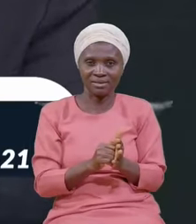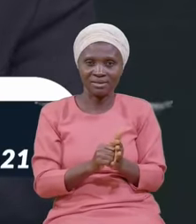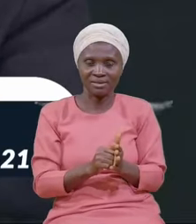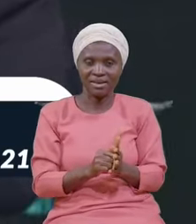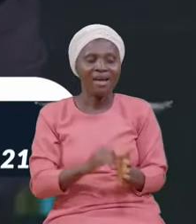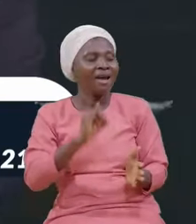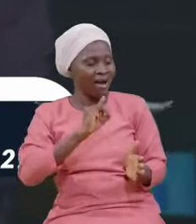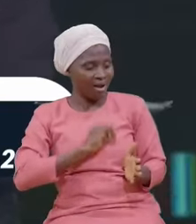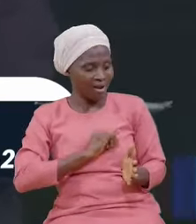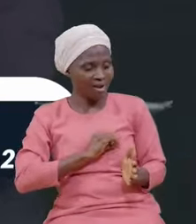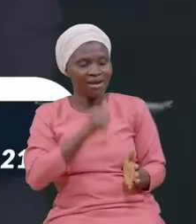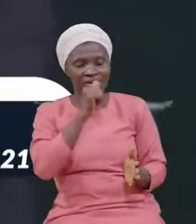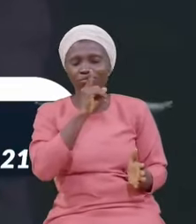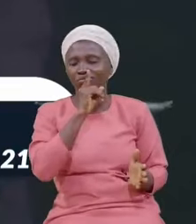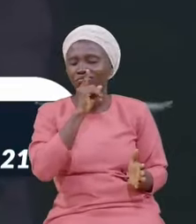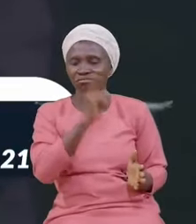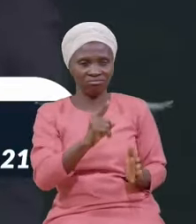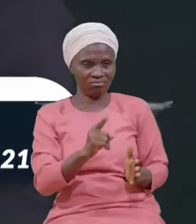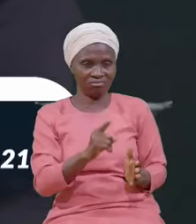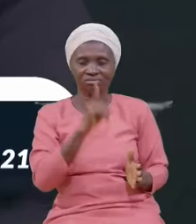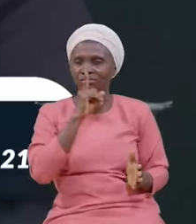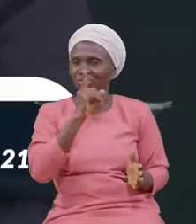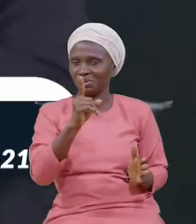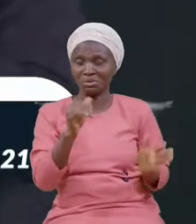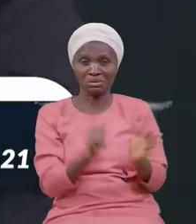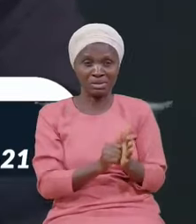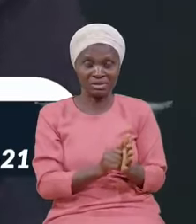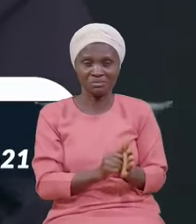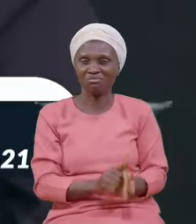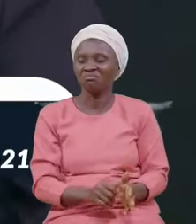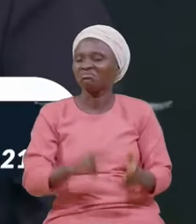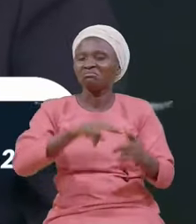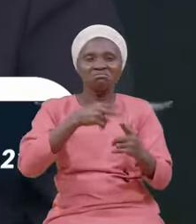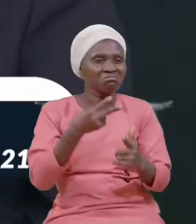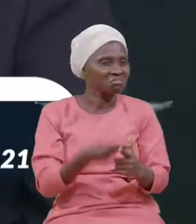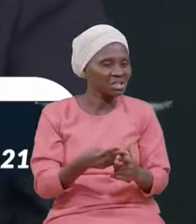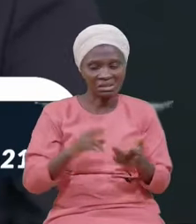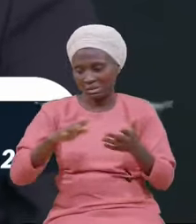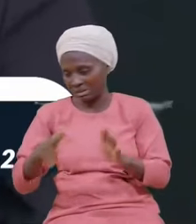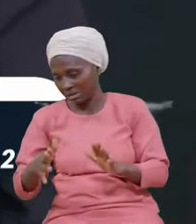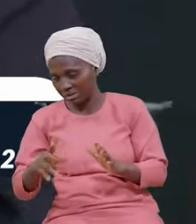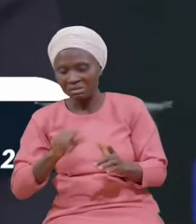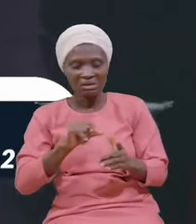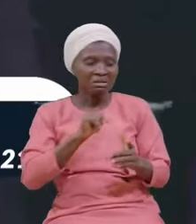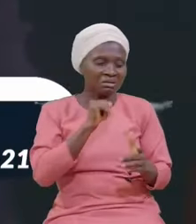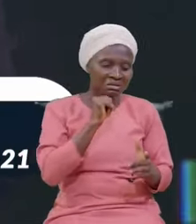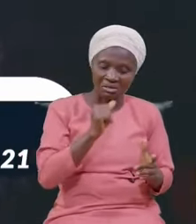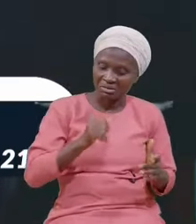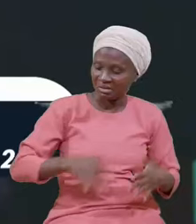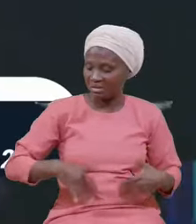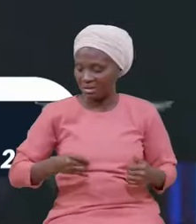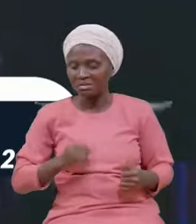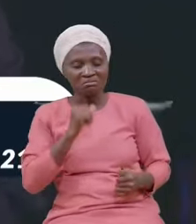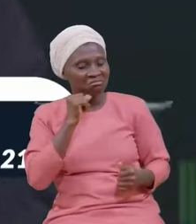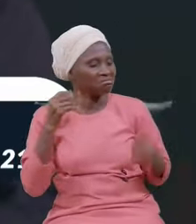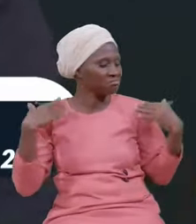Je suis persuadé que ni la vie, ni les anges, ni les dominations, ni les choses